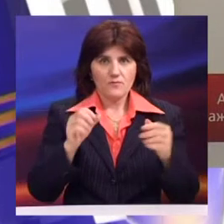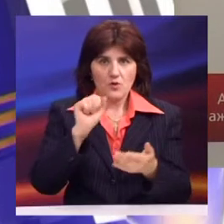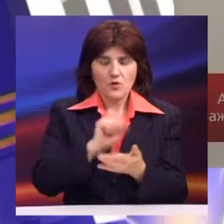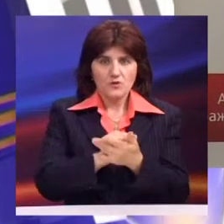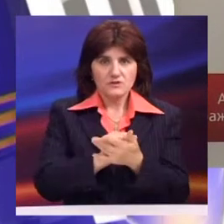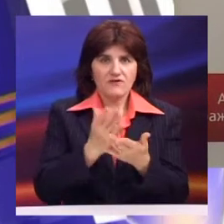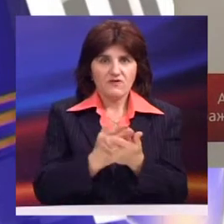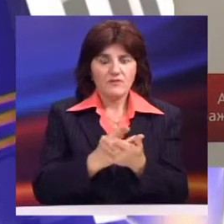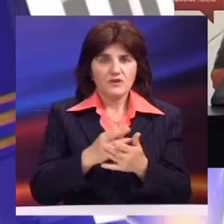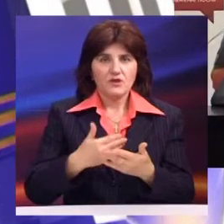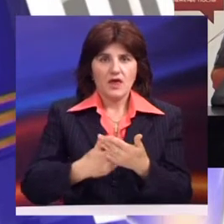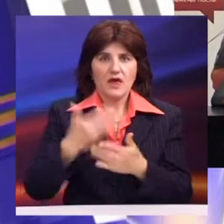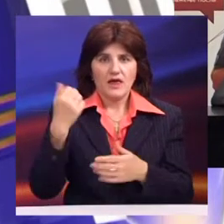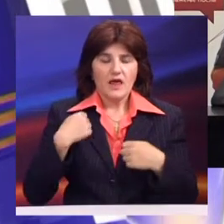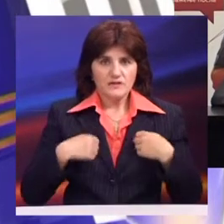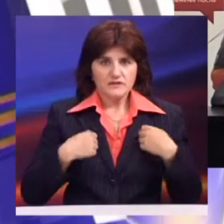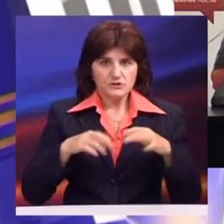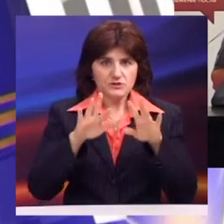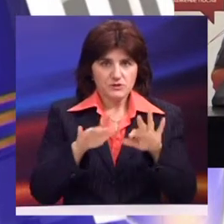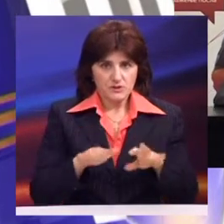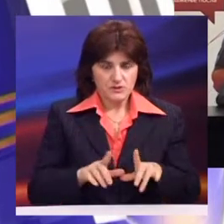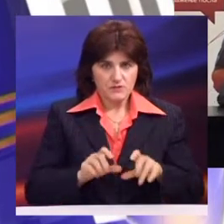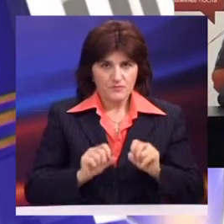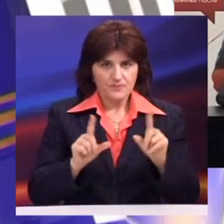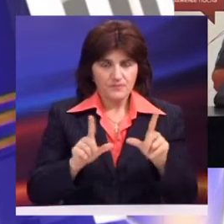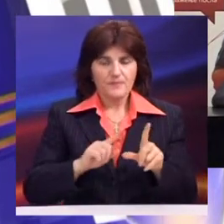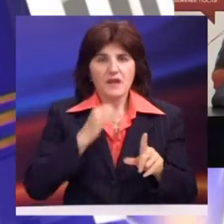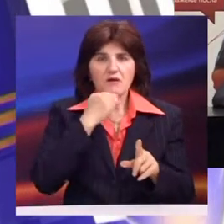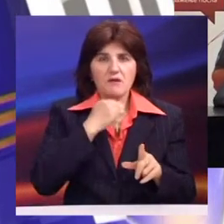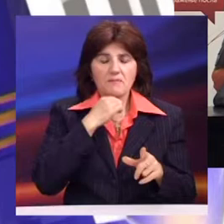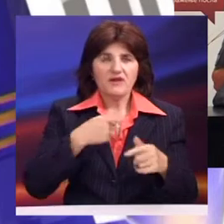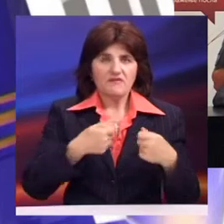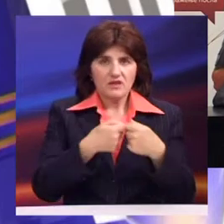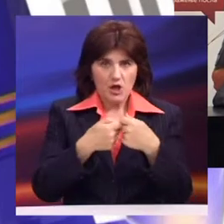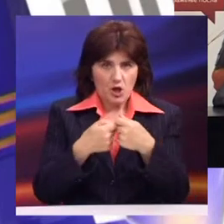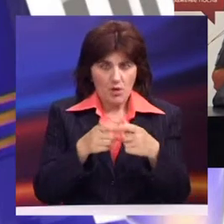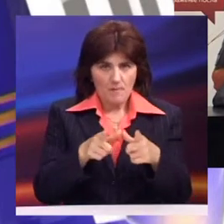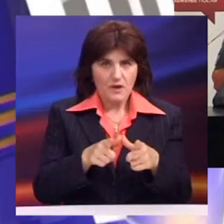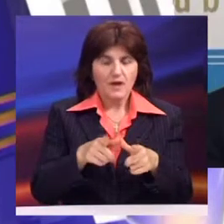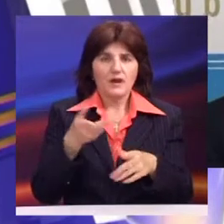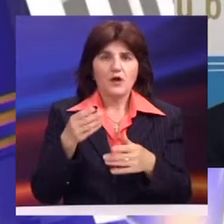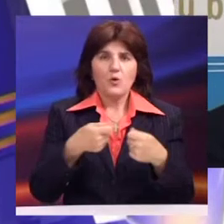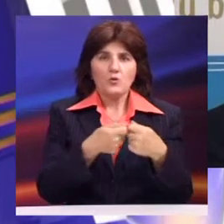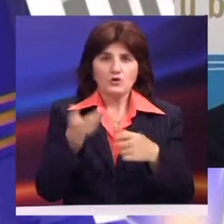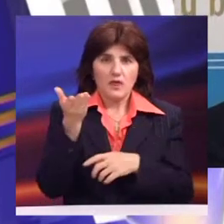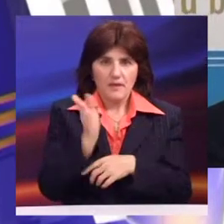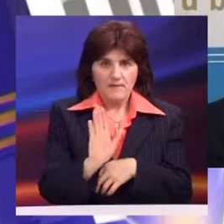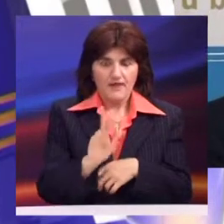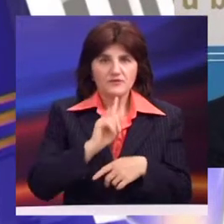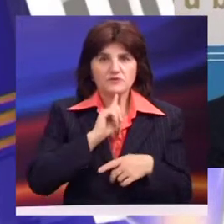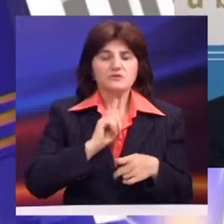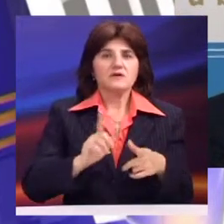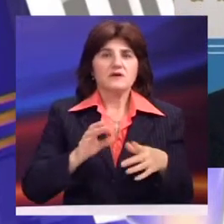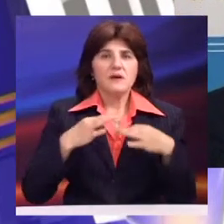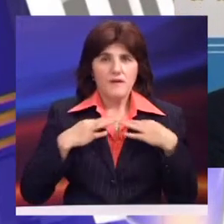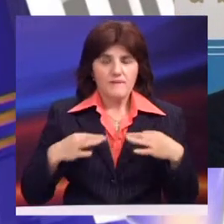bit će objavljen sutra na sajtu grada Subotica, zatim na sajtu regionalne privredne komore, na sajtu udruženja preduzetnika, kao i